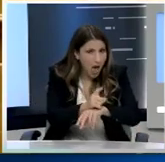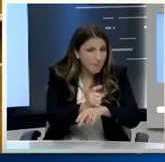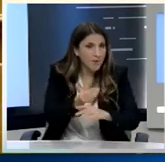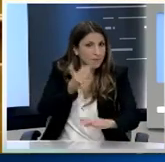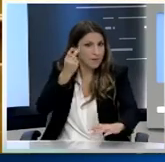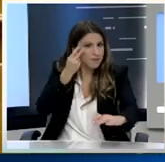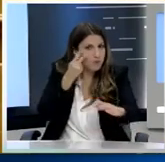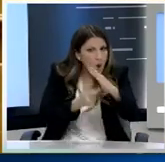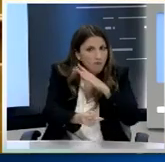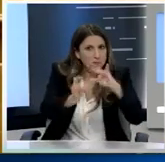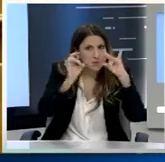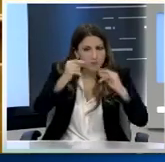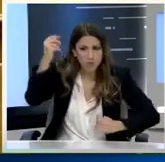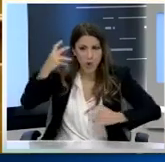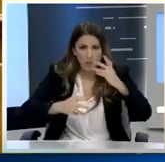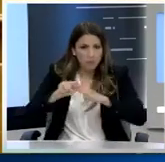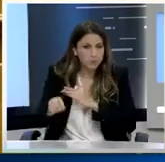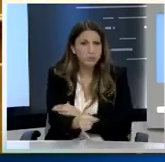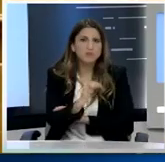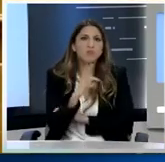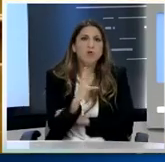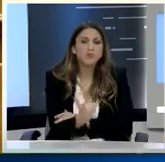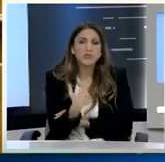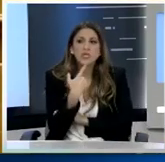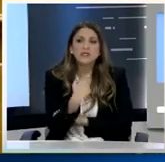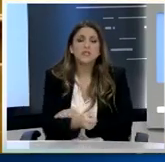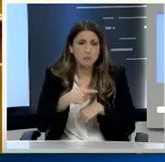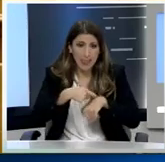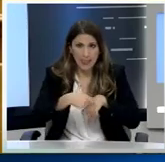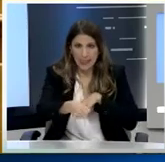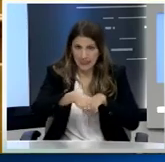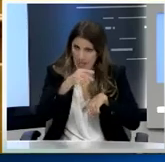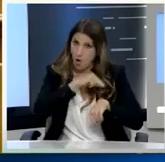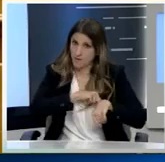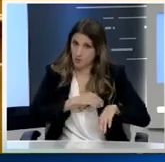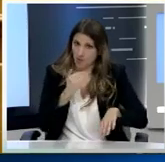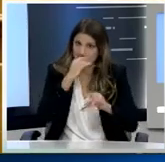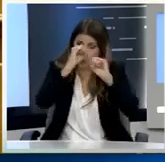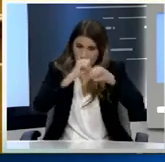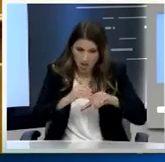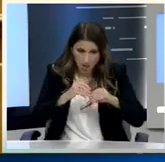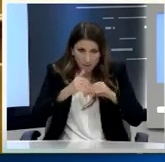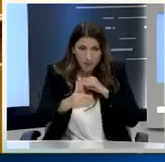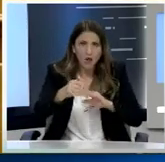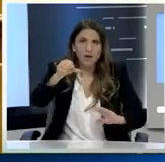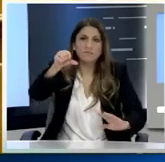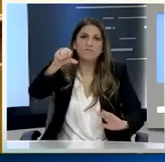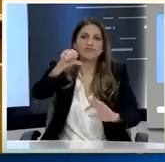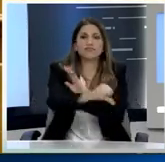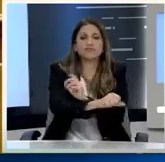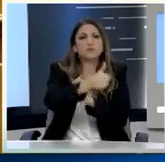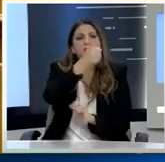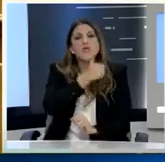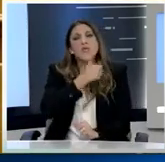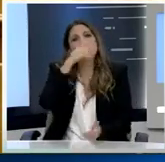των συνεπειών στον προϋπολογισμό, με ναι, βραχυπρόθεσμο πολιτικό όφελος, αλλά μεσοπρόθεσμο βαρύ